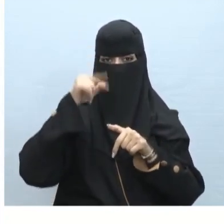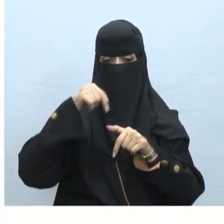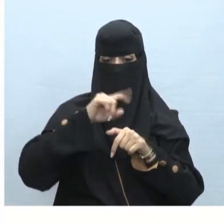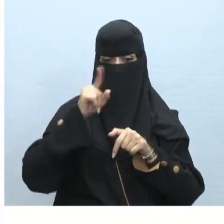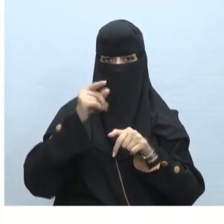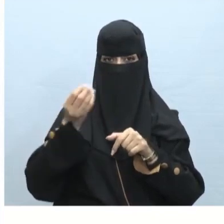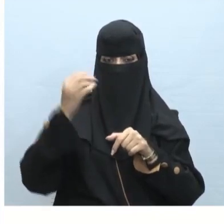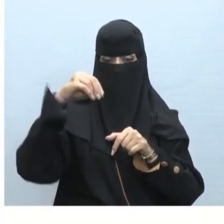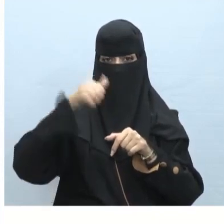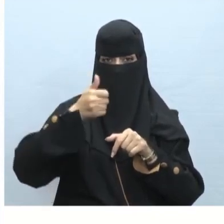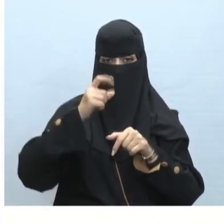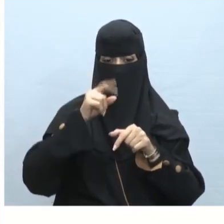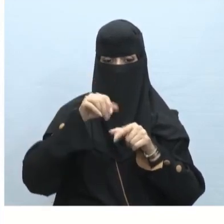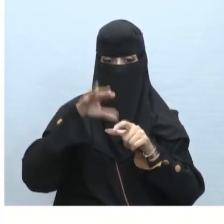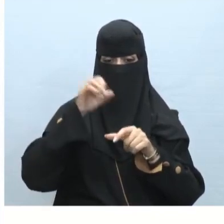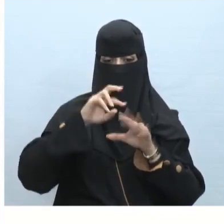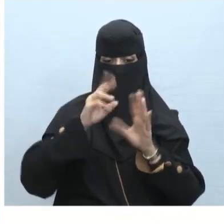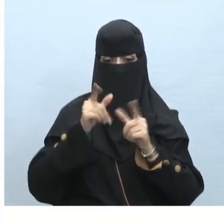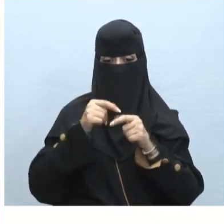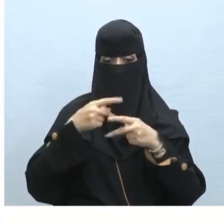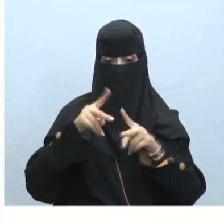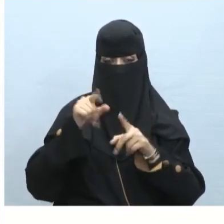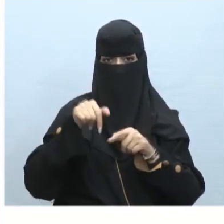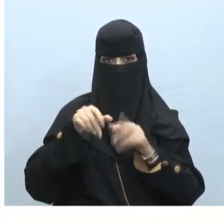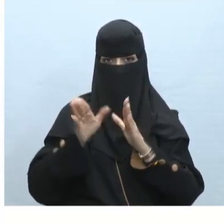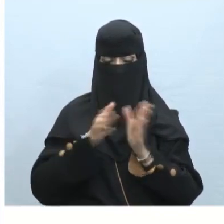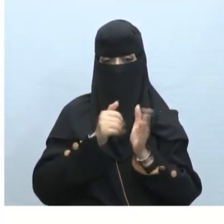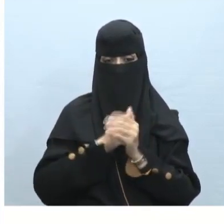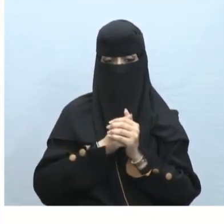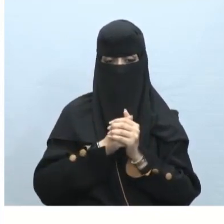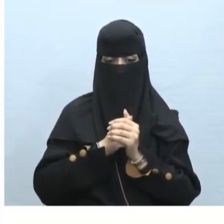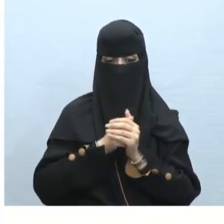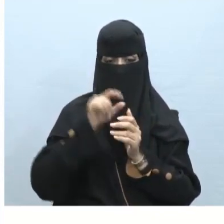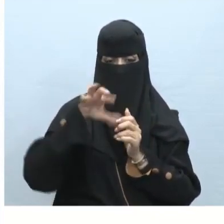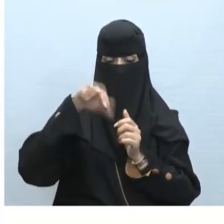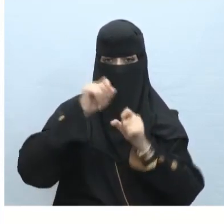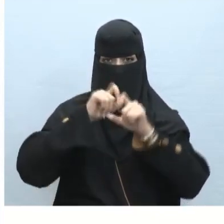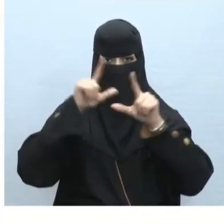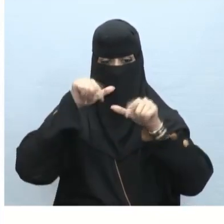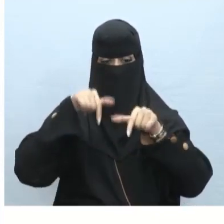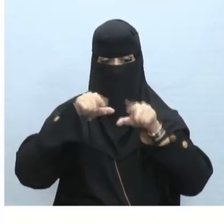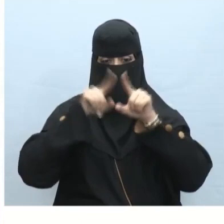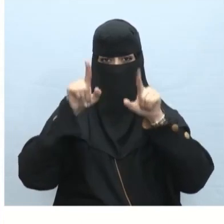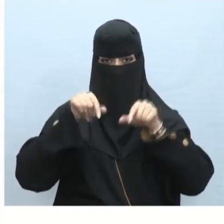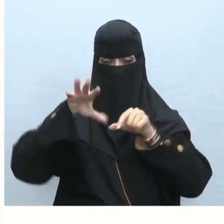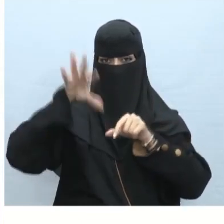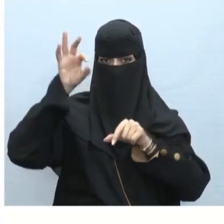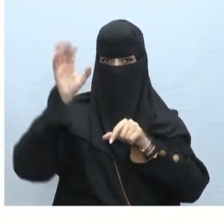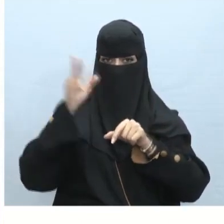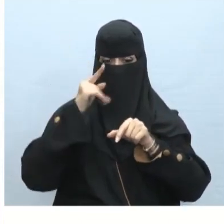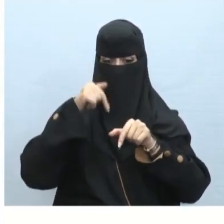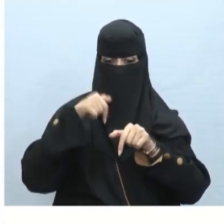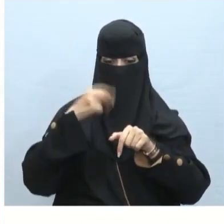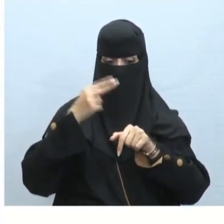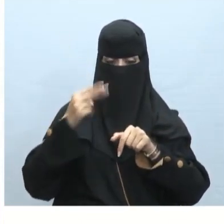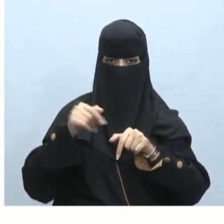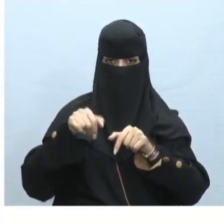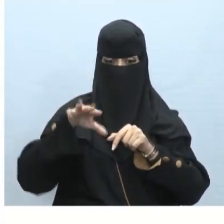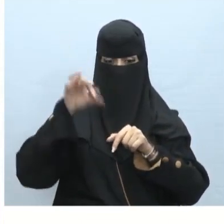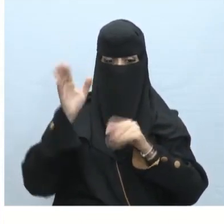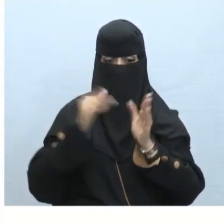ادراج رسم سمارت ارض بالضغط على ادراج رسم سمارت ارت ستظهر نافذه اختيار رسم